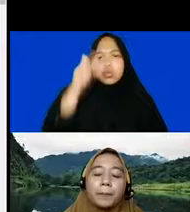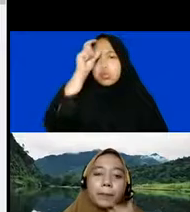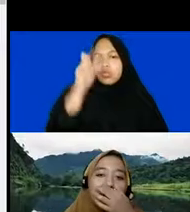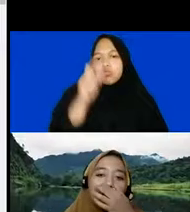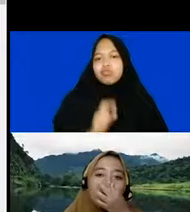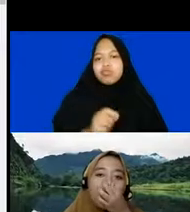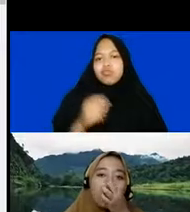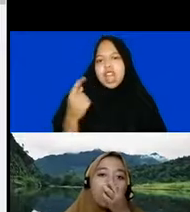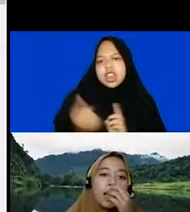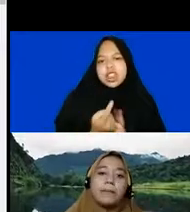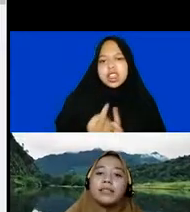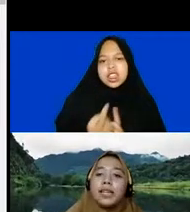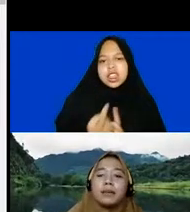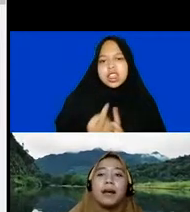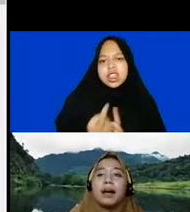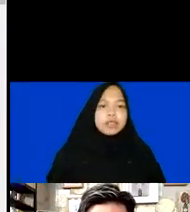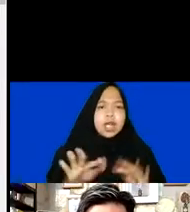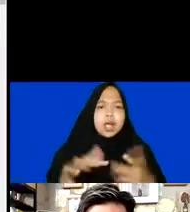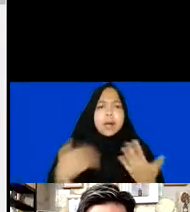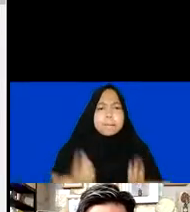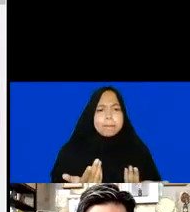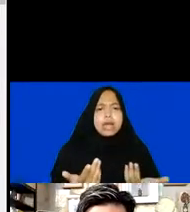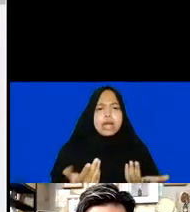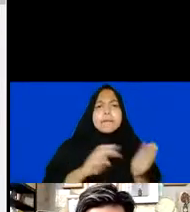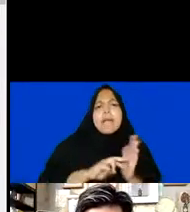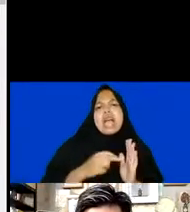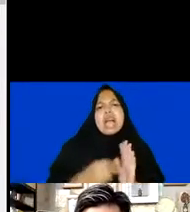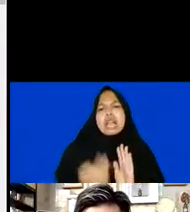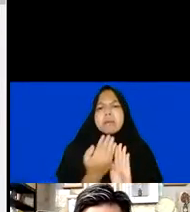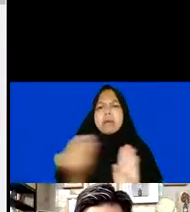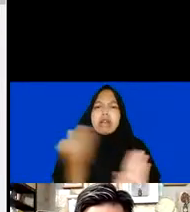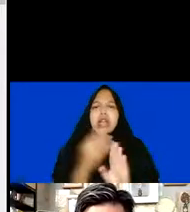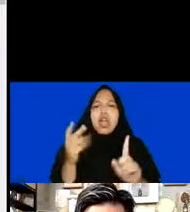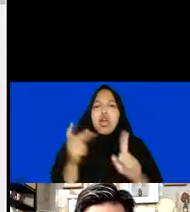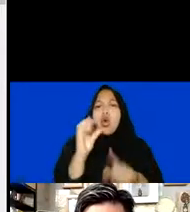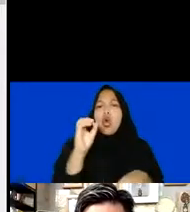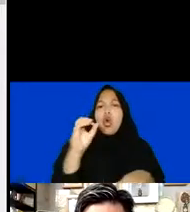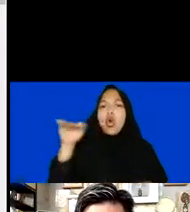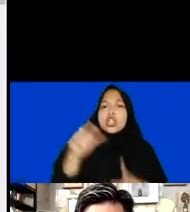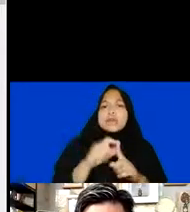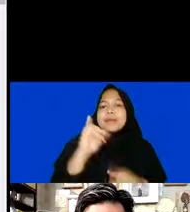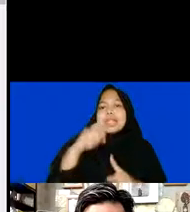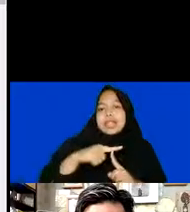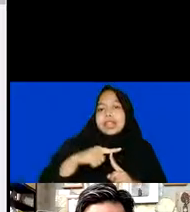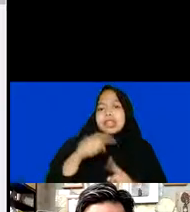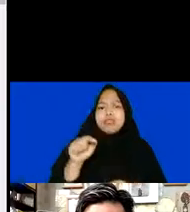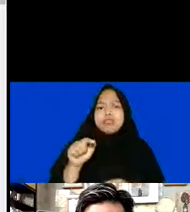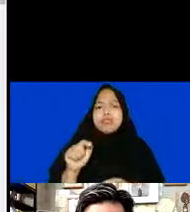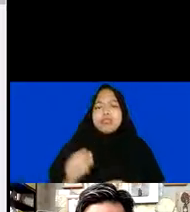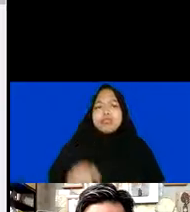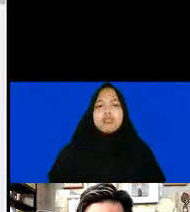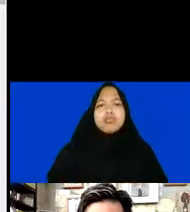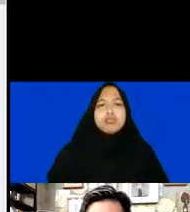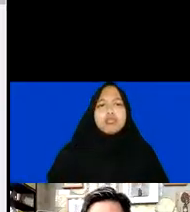nih. Apa sih makna dibalik hospit itu sendiri ya? Kenapa disebut